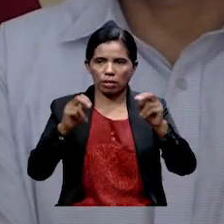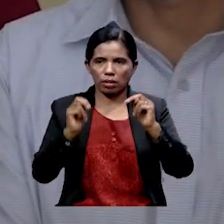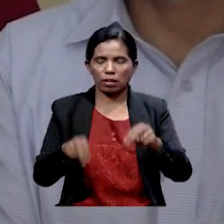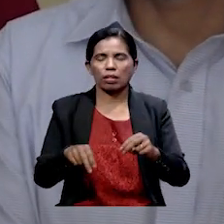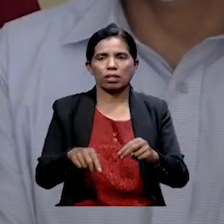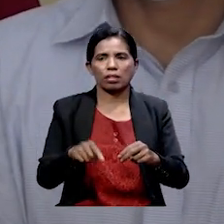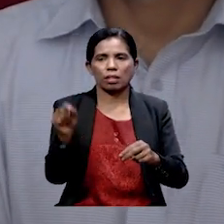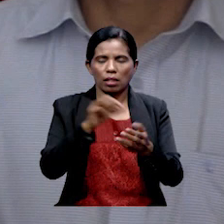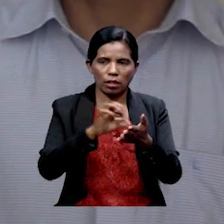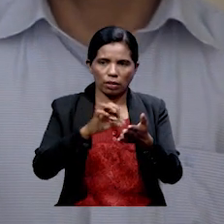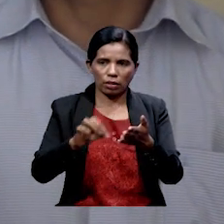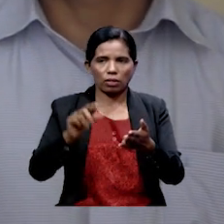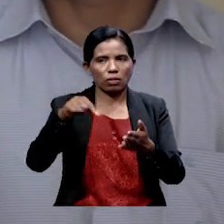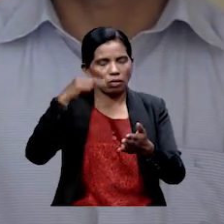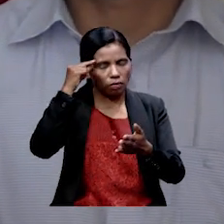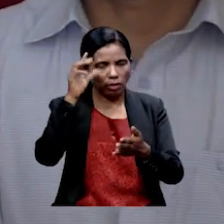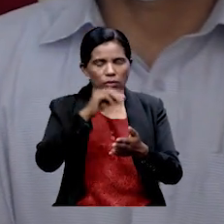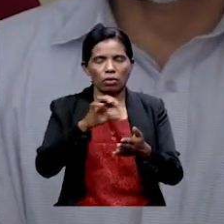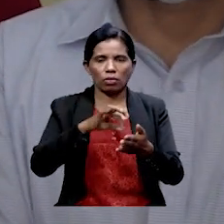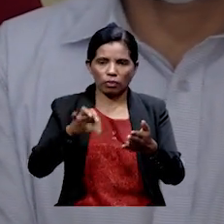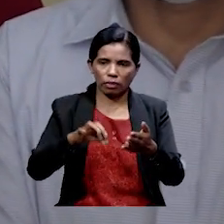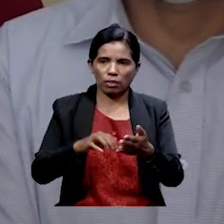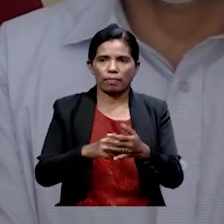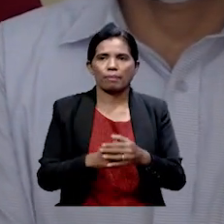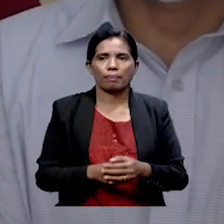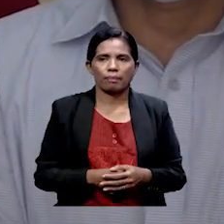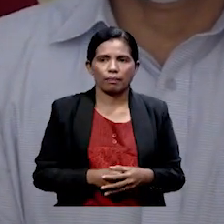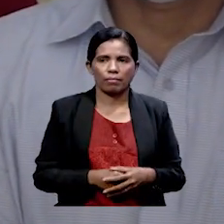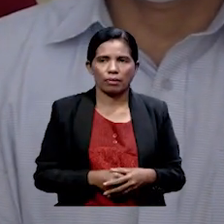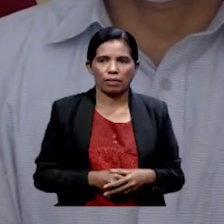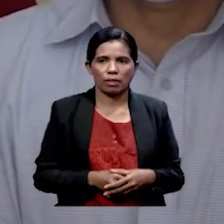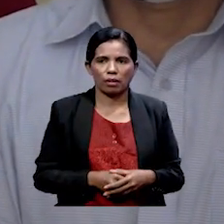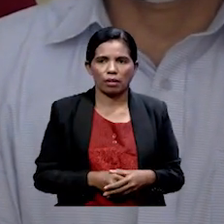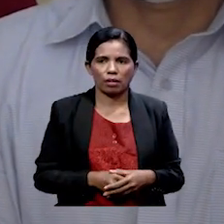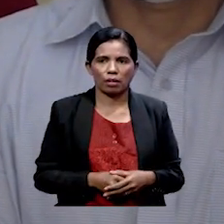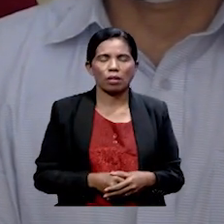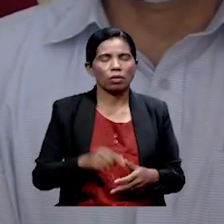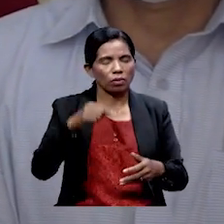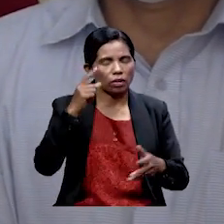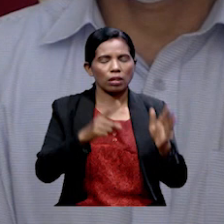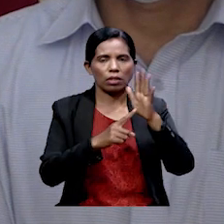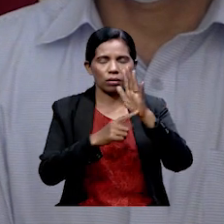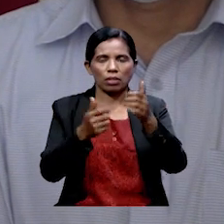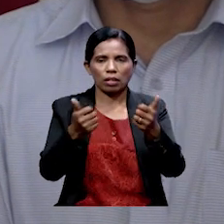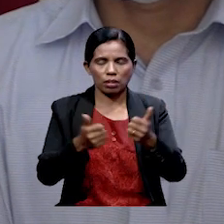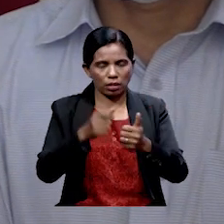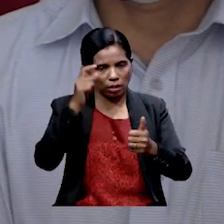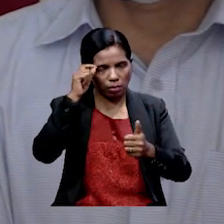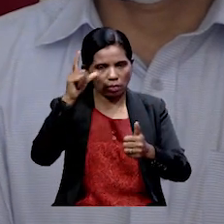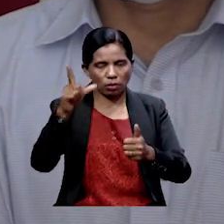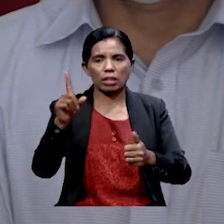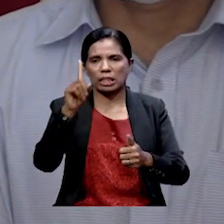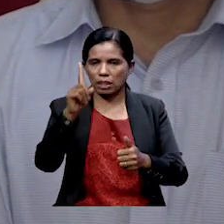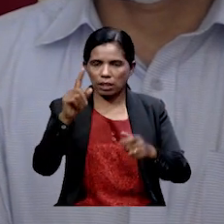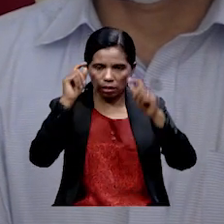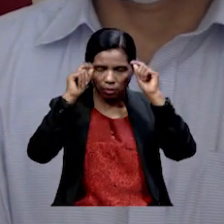zi gubernu ho gubernu asina tan akoru mak gubernu hatu du agensi Timor Leste ida ko ho agensi ser rai liur ke nebe ma